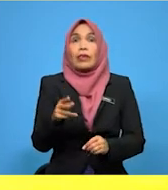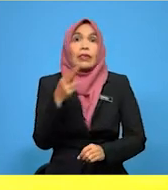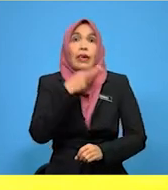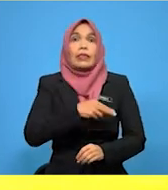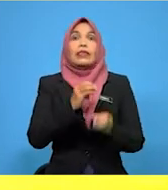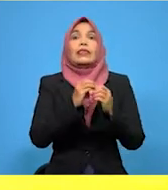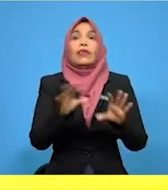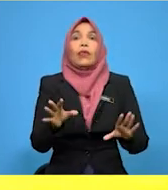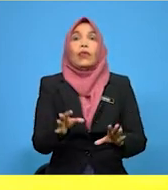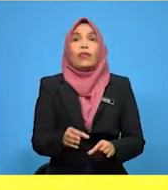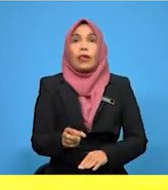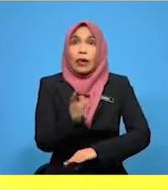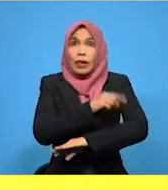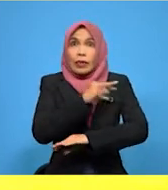mingguan.